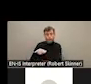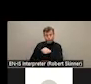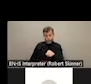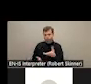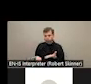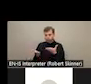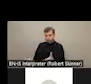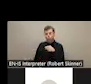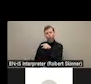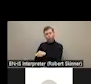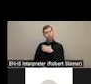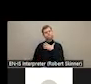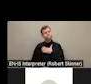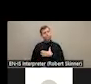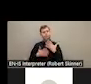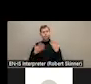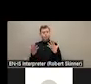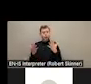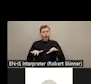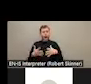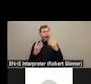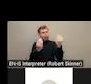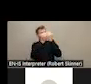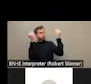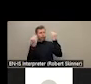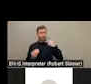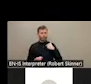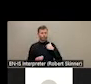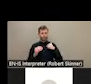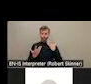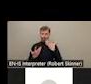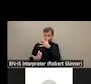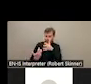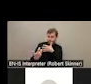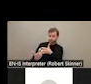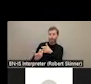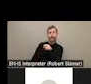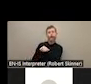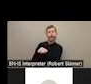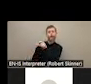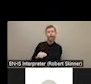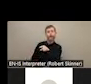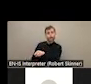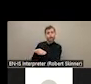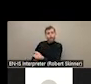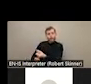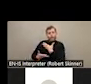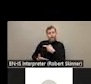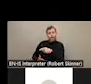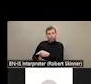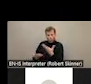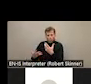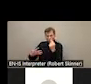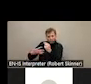autonome possible dans leur apprentissage. Les personnes handicapées ont souvent ou